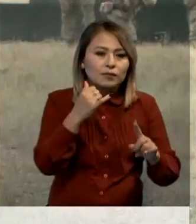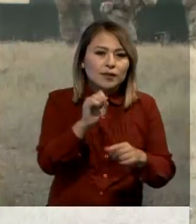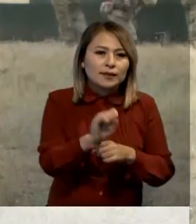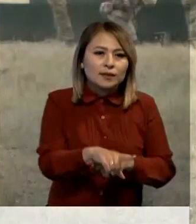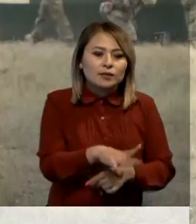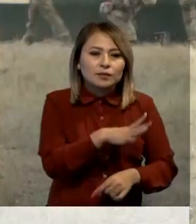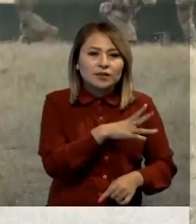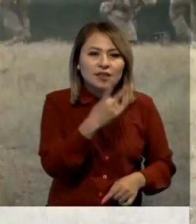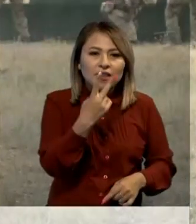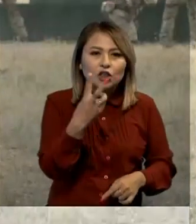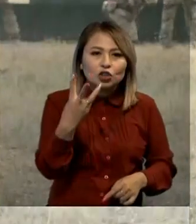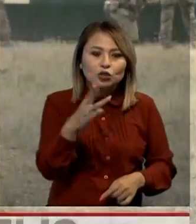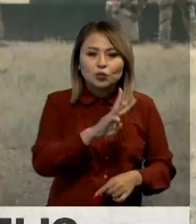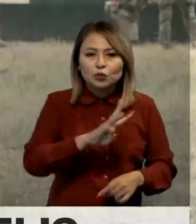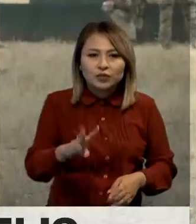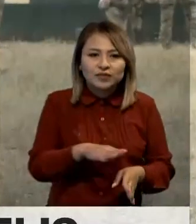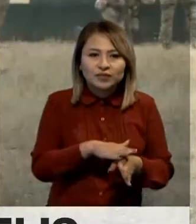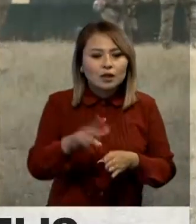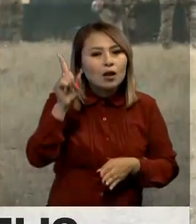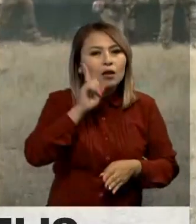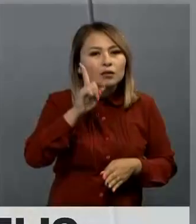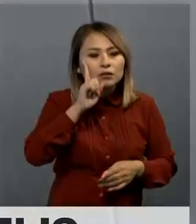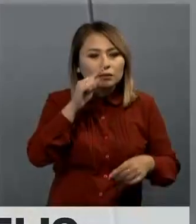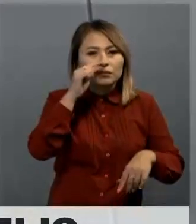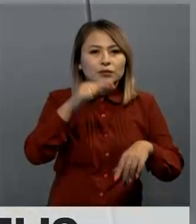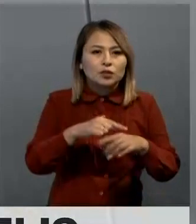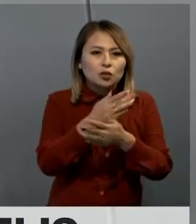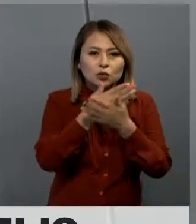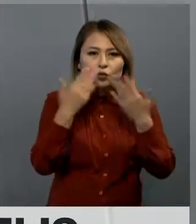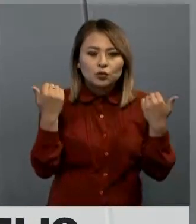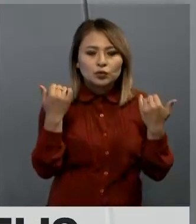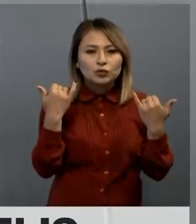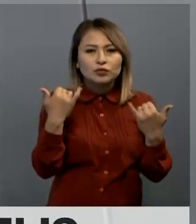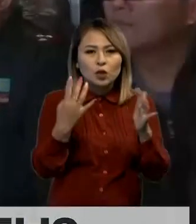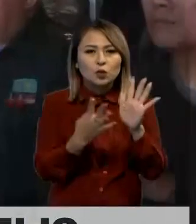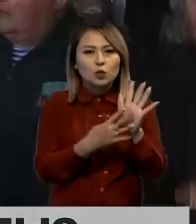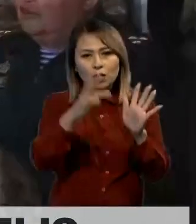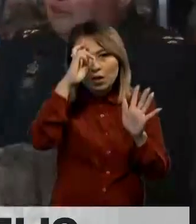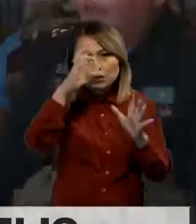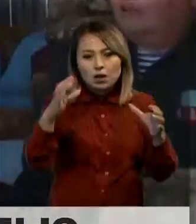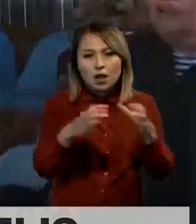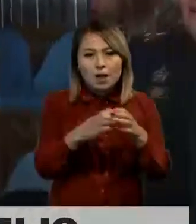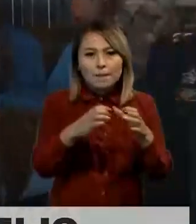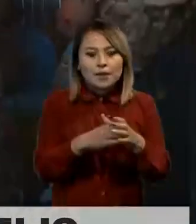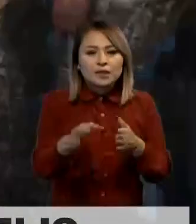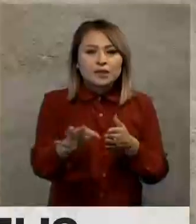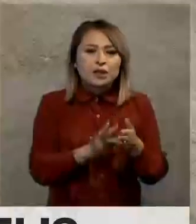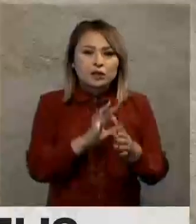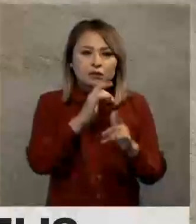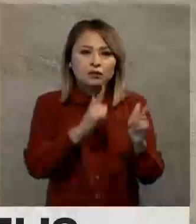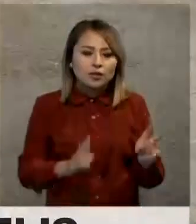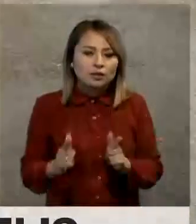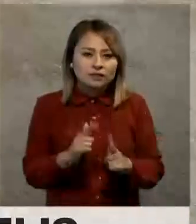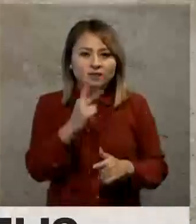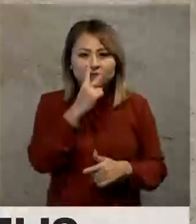шамамен 2-3 минуттың ішінде орындап жатыр. Әзірге мүлт кеткендер жоқ. Жарысқа барлық 9 мемлекеттің командаларының да тыңғылықты дайындықпен